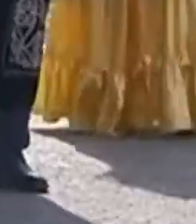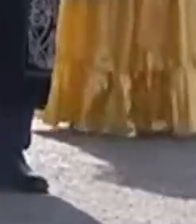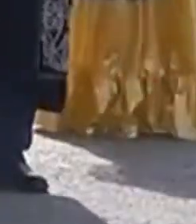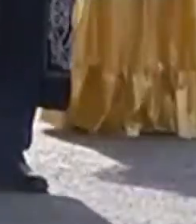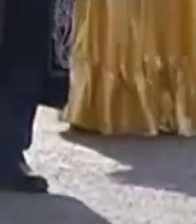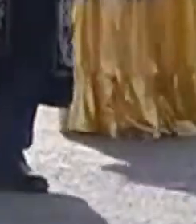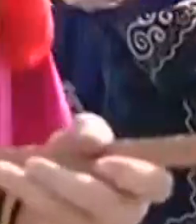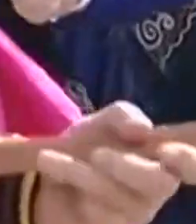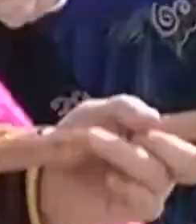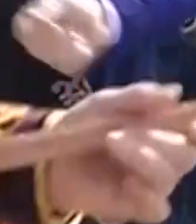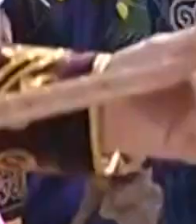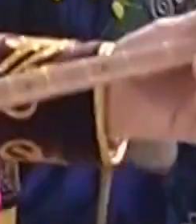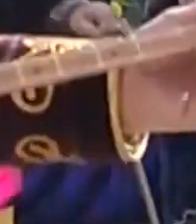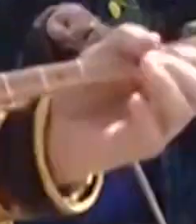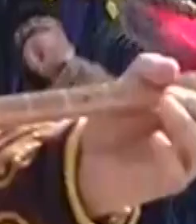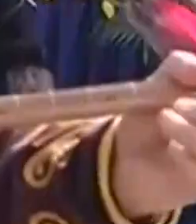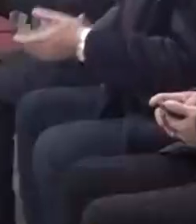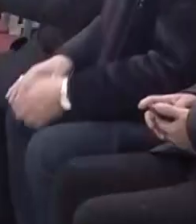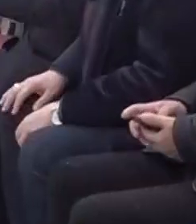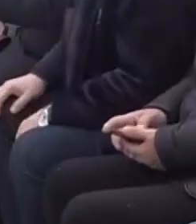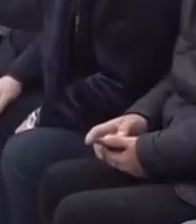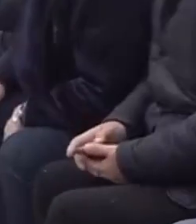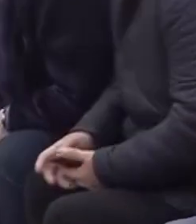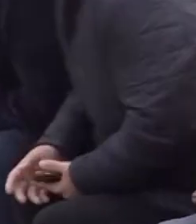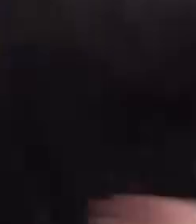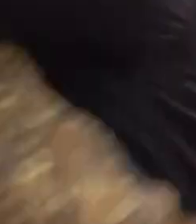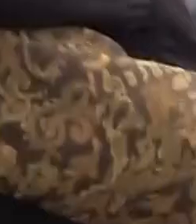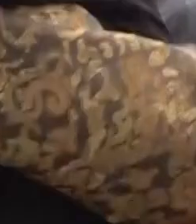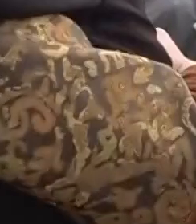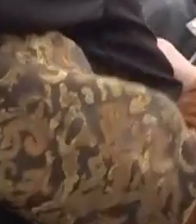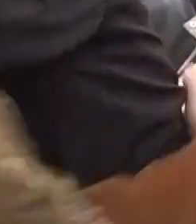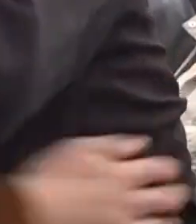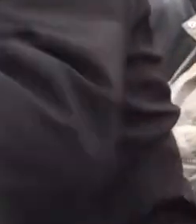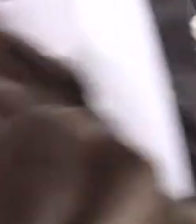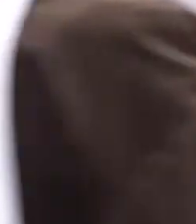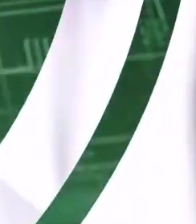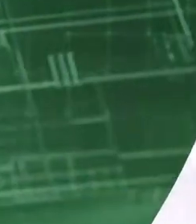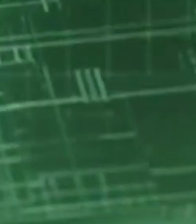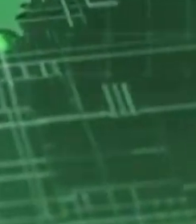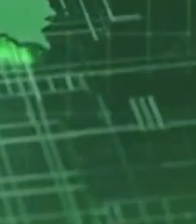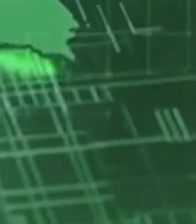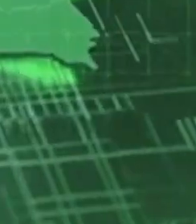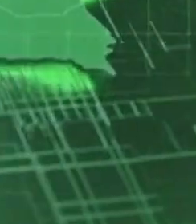отмечают праздник Курсукуна. Как алматинцы поздравляют друг друга с наступлением весны?